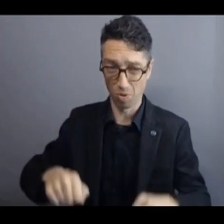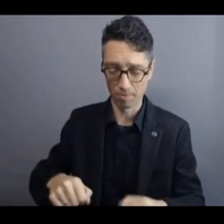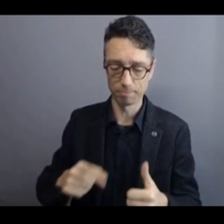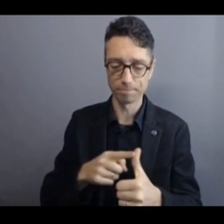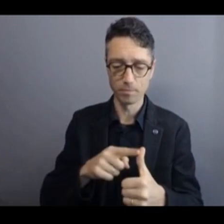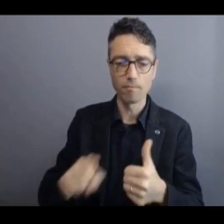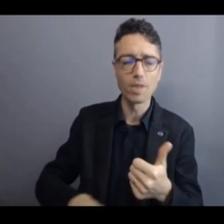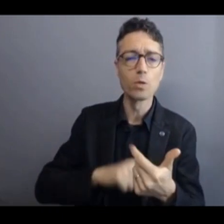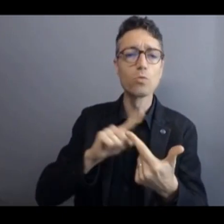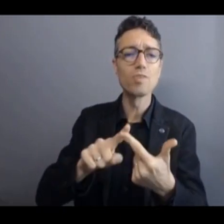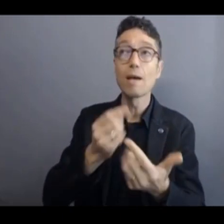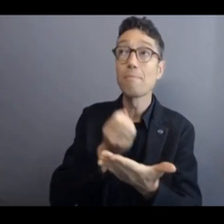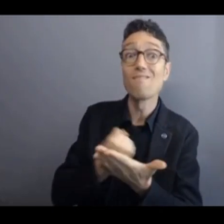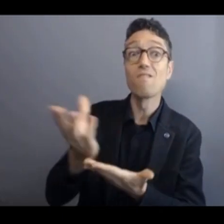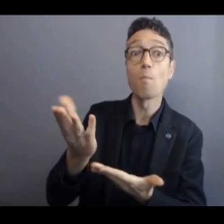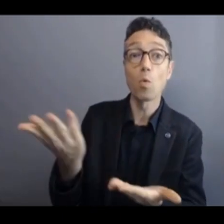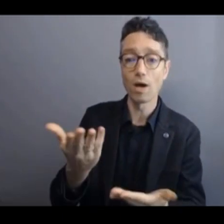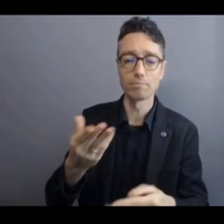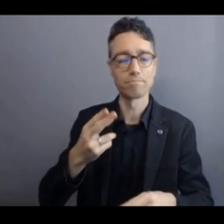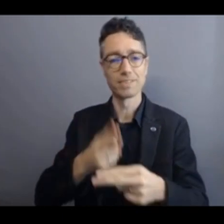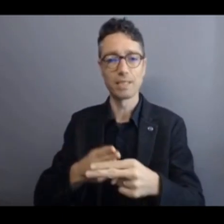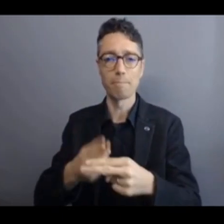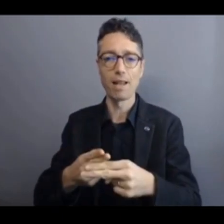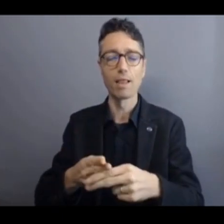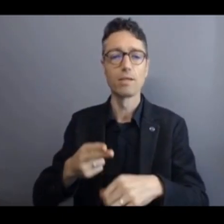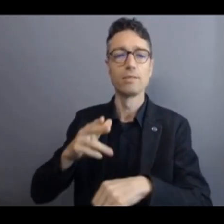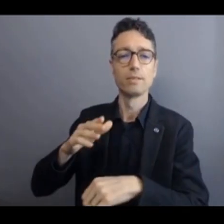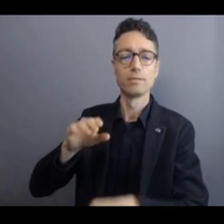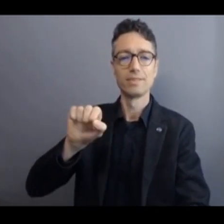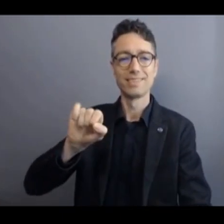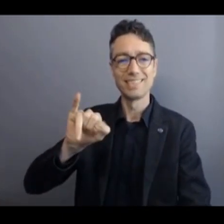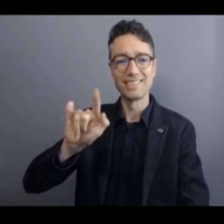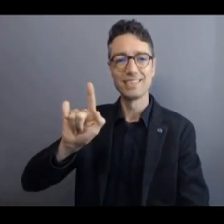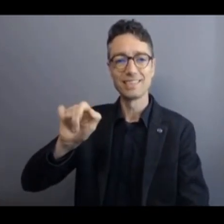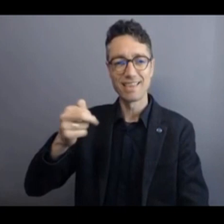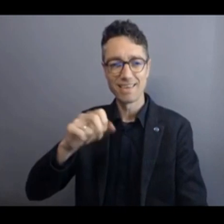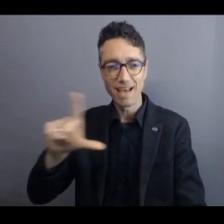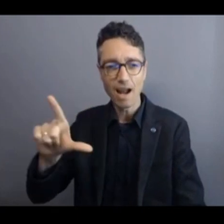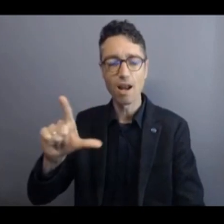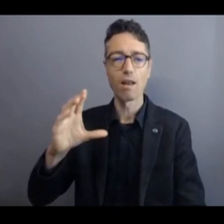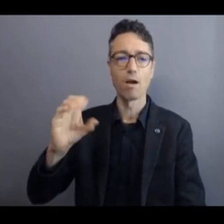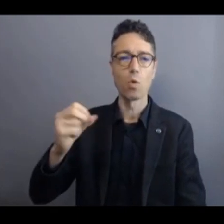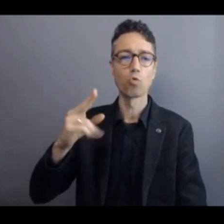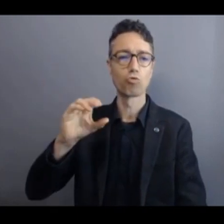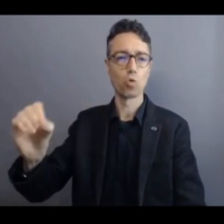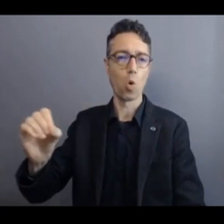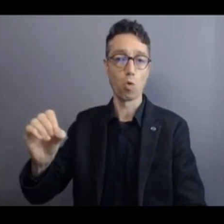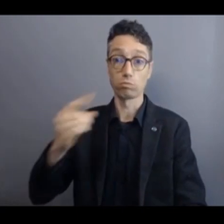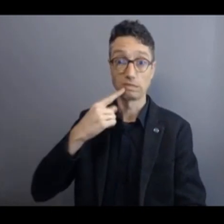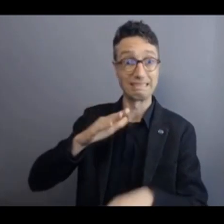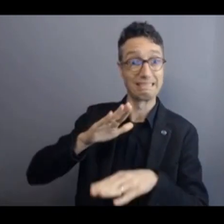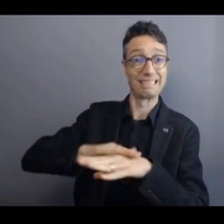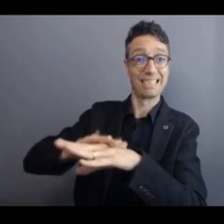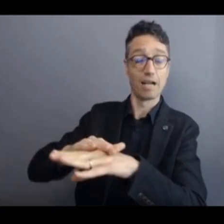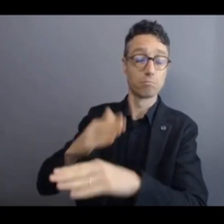l'outil grand public pour tous les consommateurs sur quel que soit ce que vous consommez, de l'alimentation, du restaurant, du